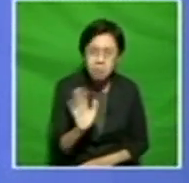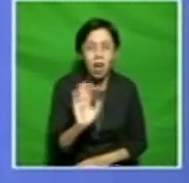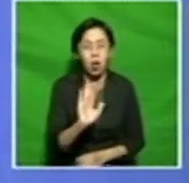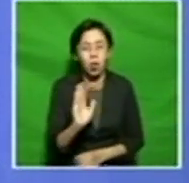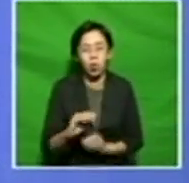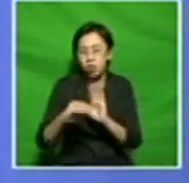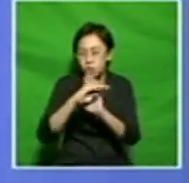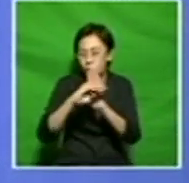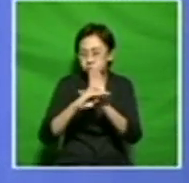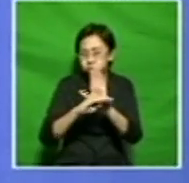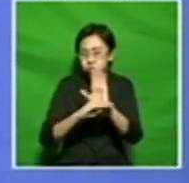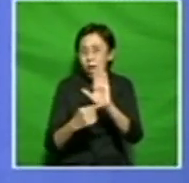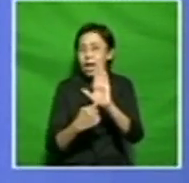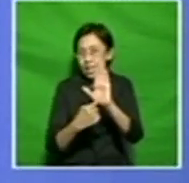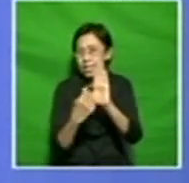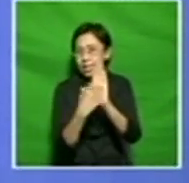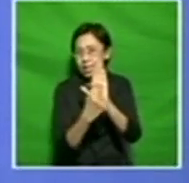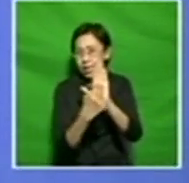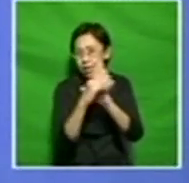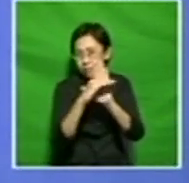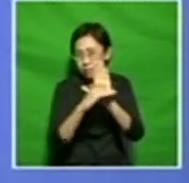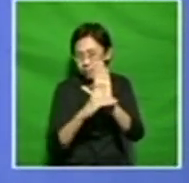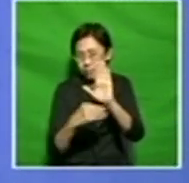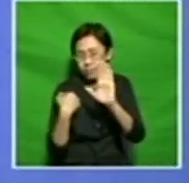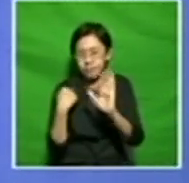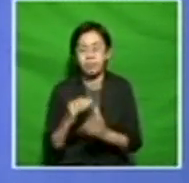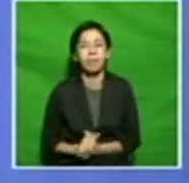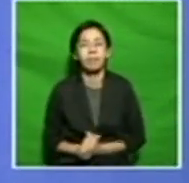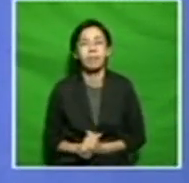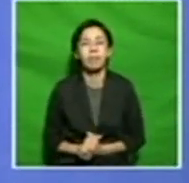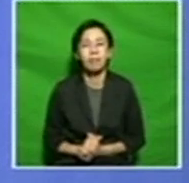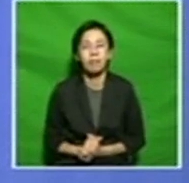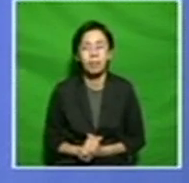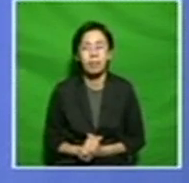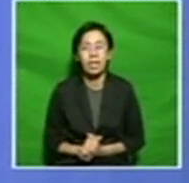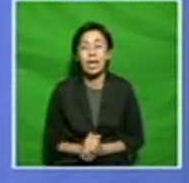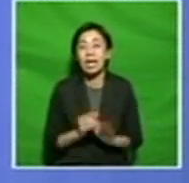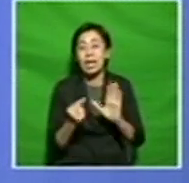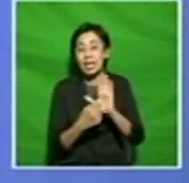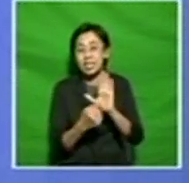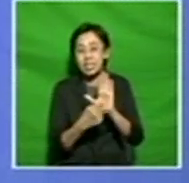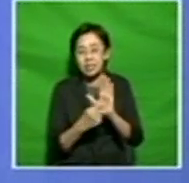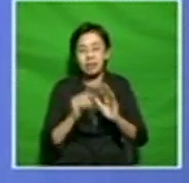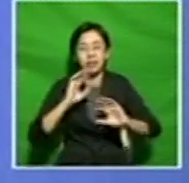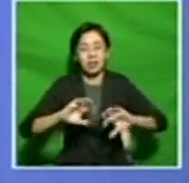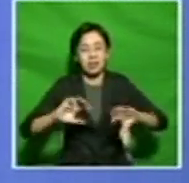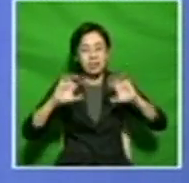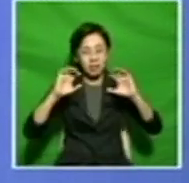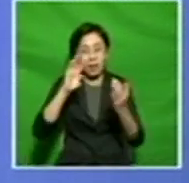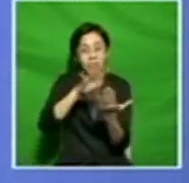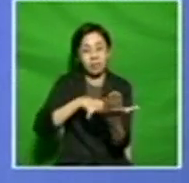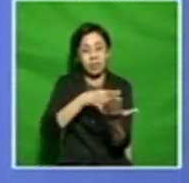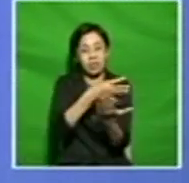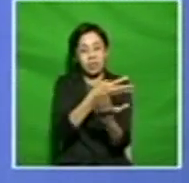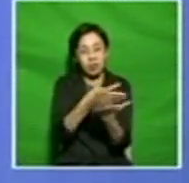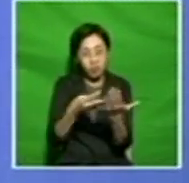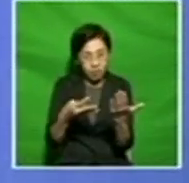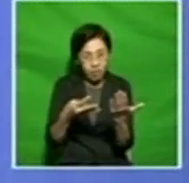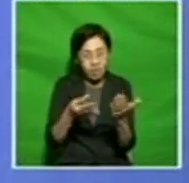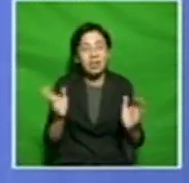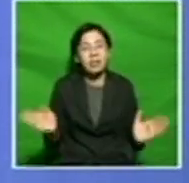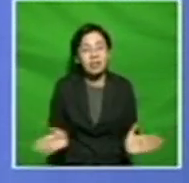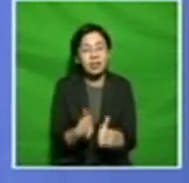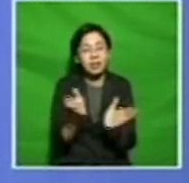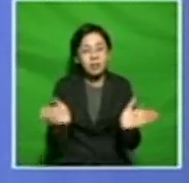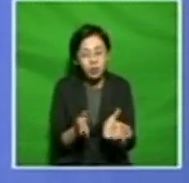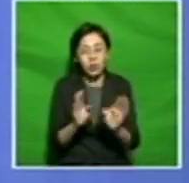เขียนไว้ข้อหนึ่งว่าสถานที่หรือกิจการต่อไปนี้รัฐมีนโยบายสนับสนุ